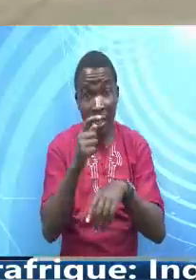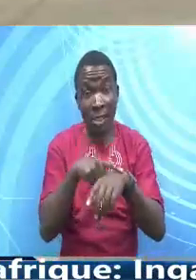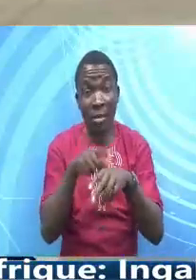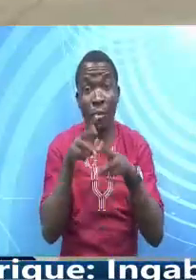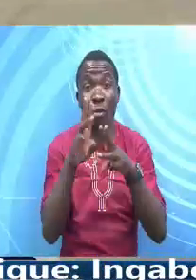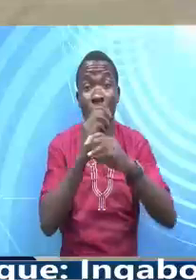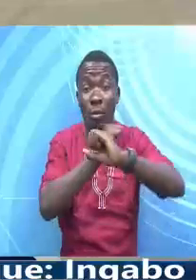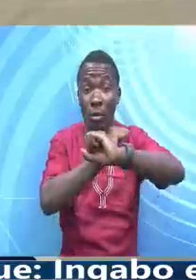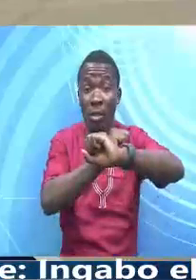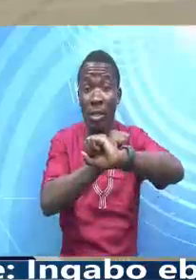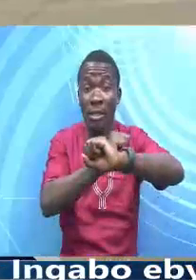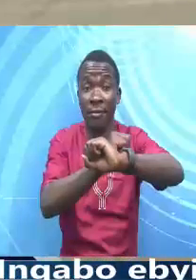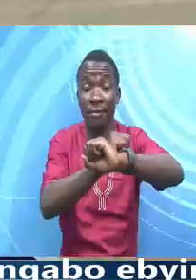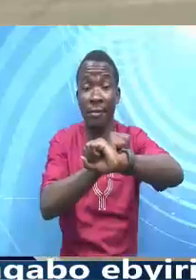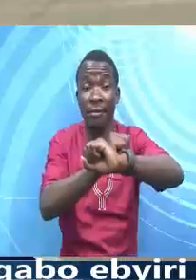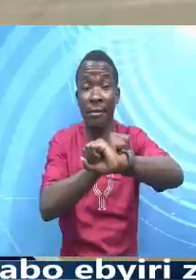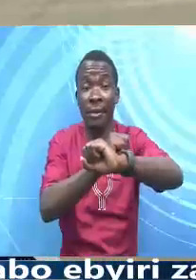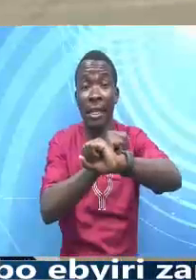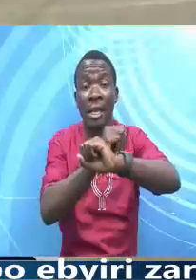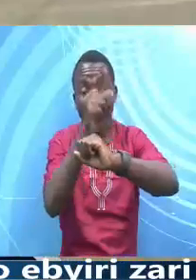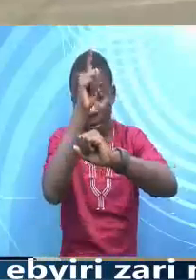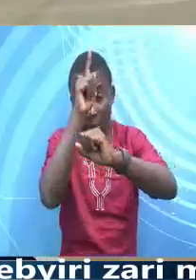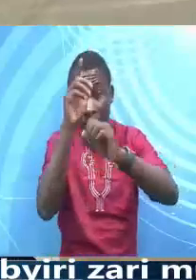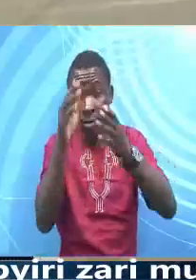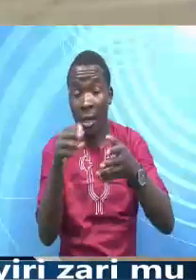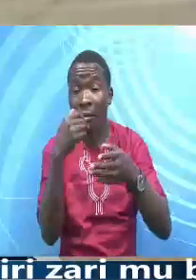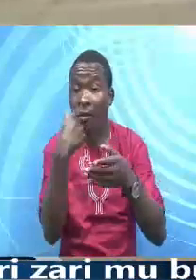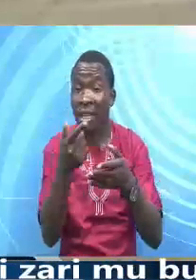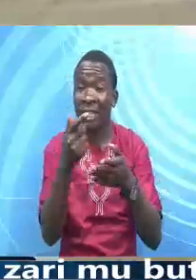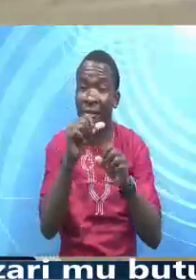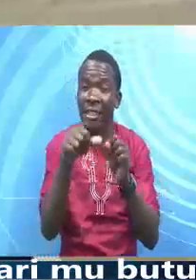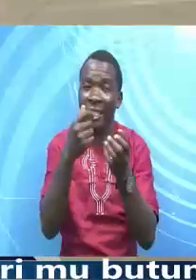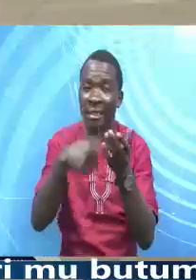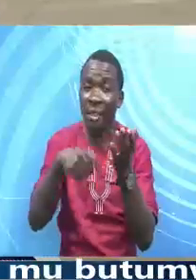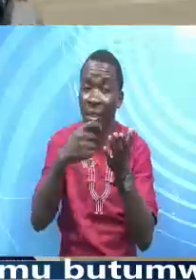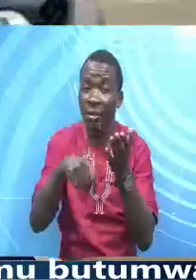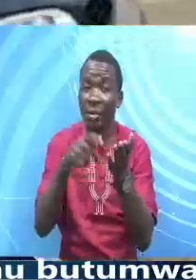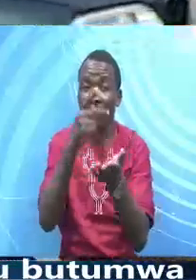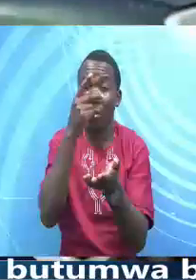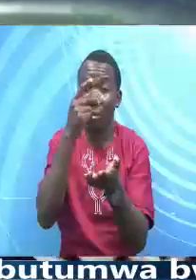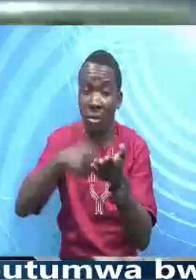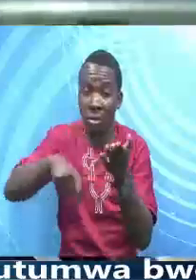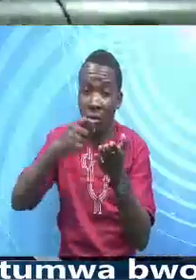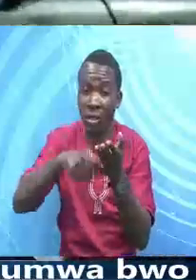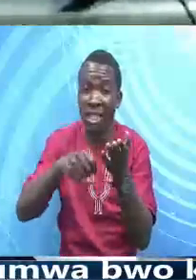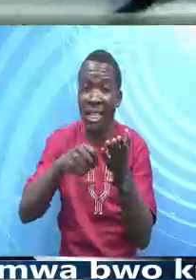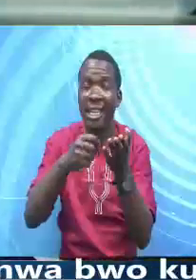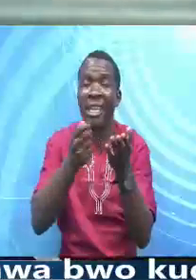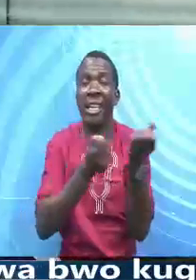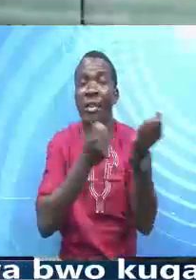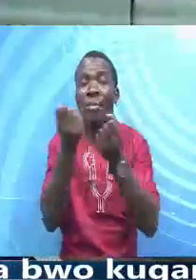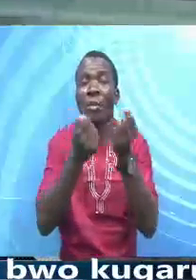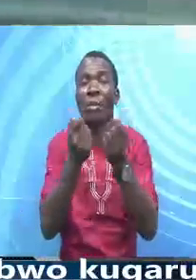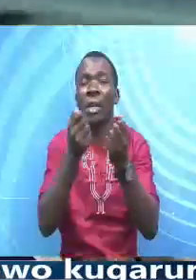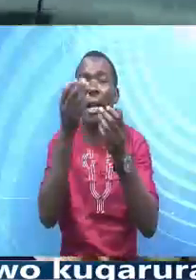Abaturage bati byibura ikijyanye n'imisoro ku bijyanye n'ibicuruzwa, ibijyanye n'ibinyabiziga kubisorera. Hareba igikorwa bati kubera kwiyi nayo ni nka gahunda ya guma mu rugo